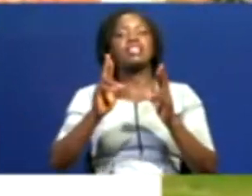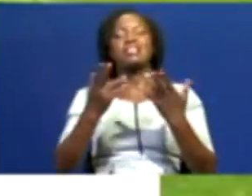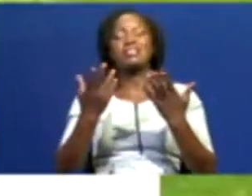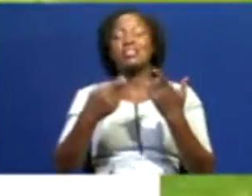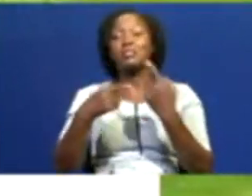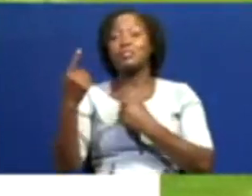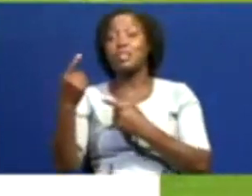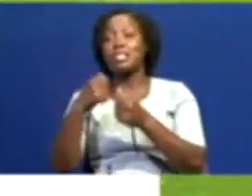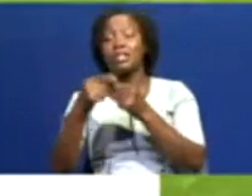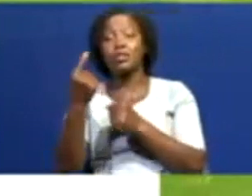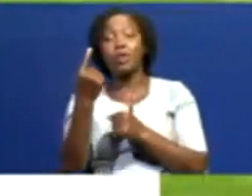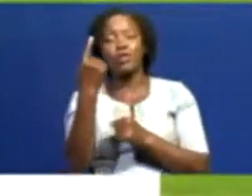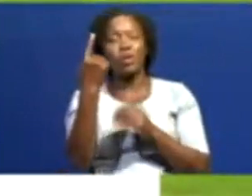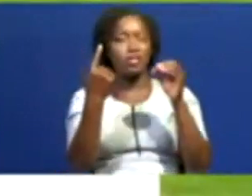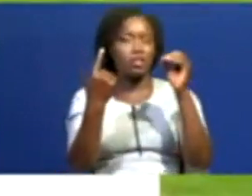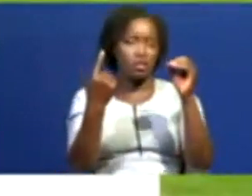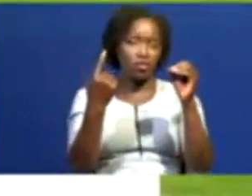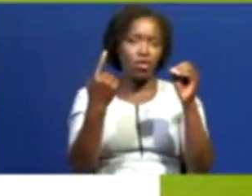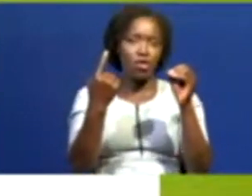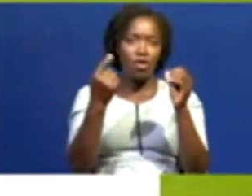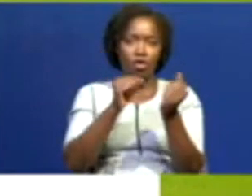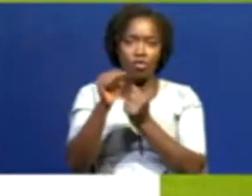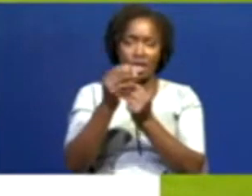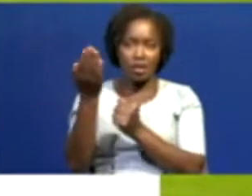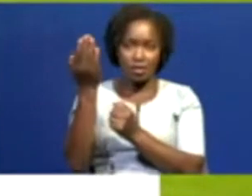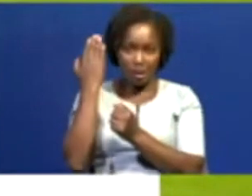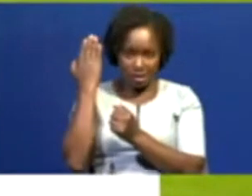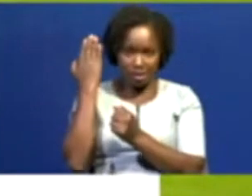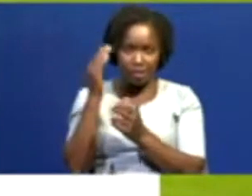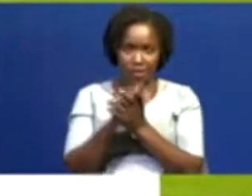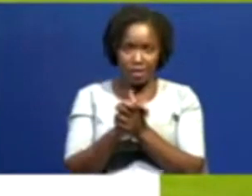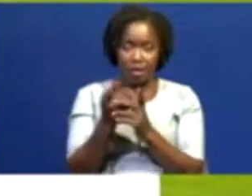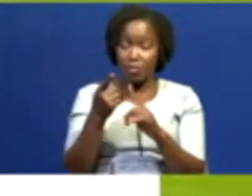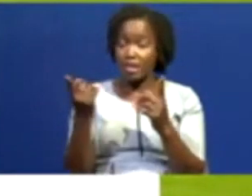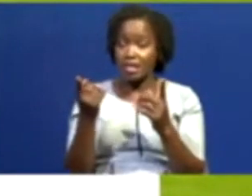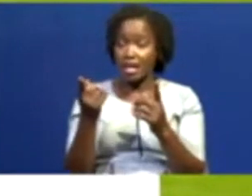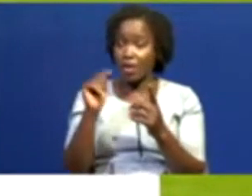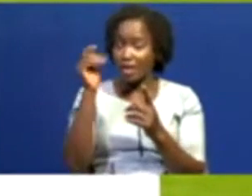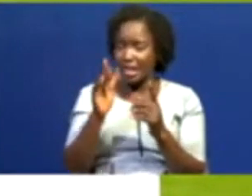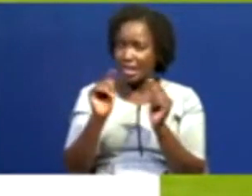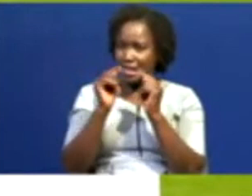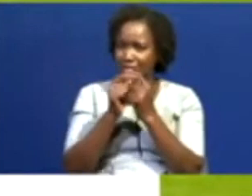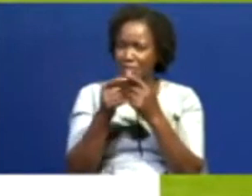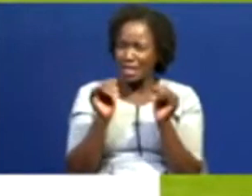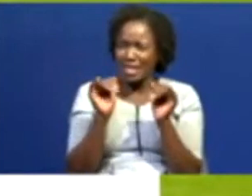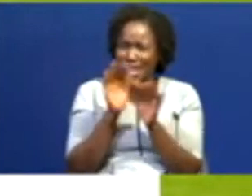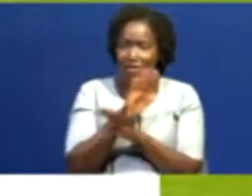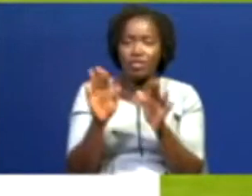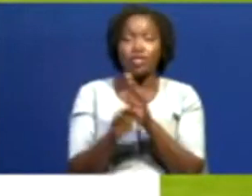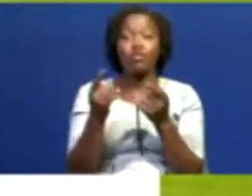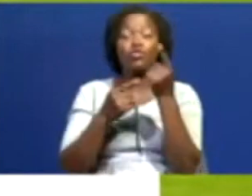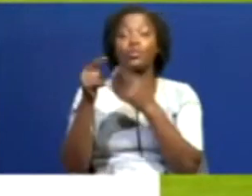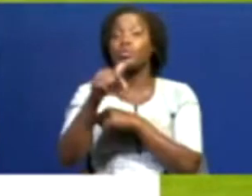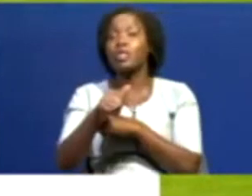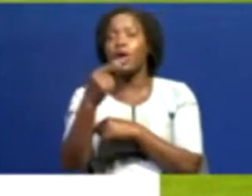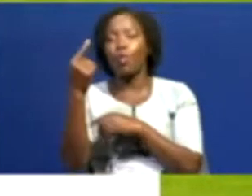mkondo wa kwanza kwa bao 1-0 Ijumaa iliyopita jijini Daula. Lakini Starlets ikafanya kila juhudi kushinda mechi ya leo